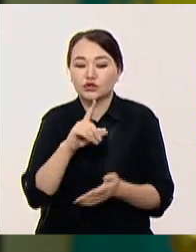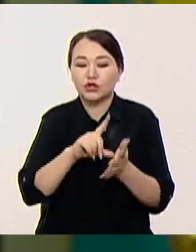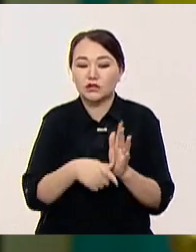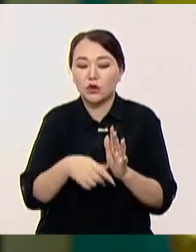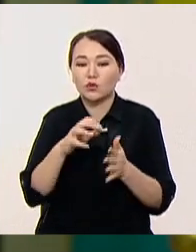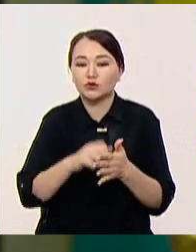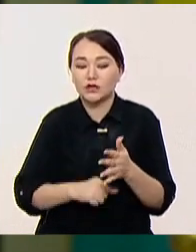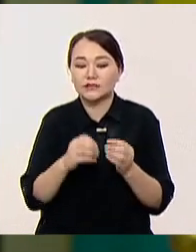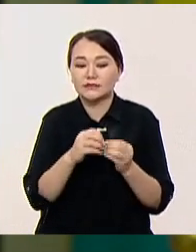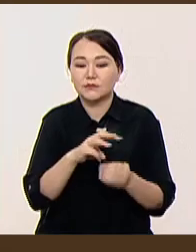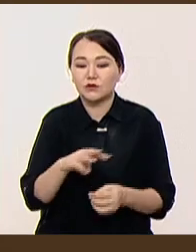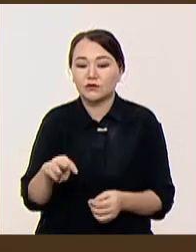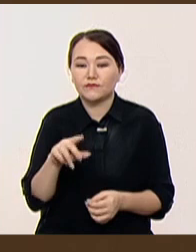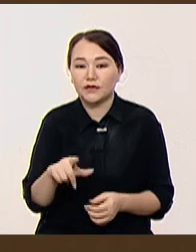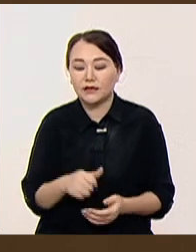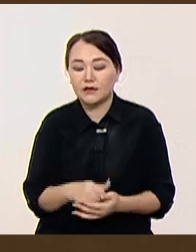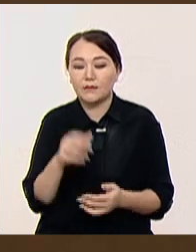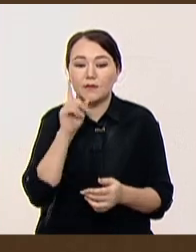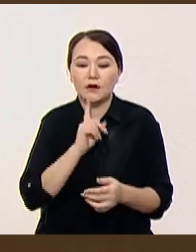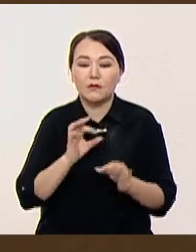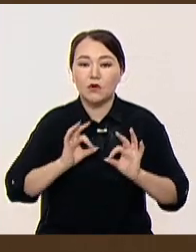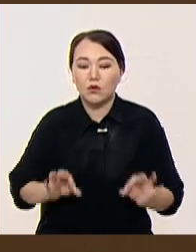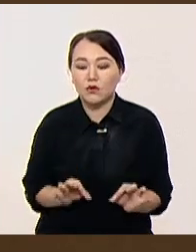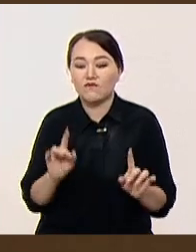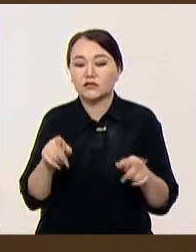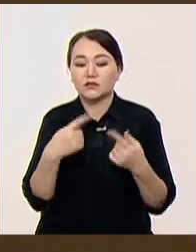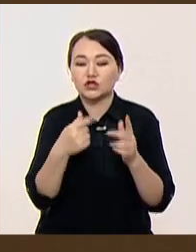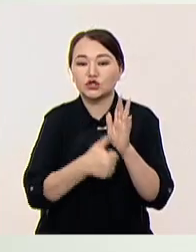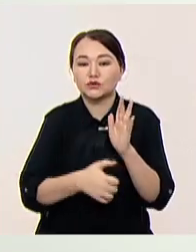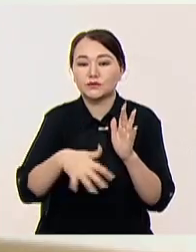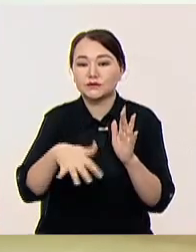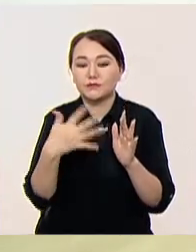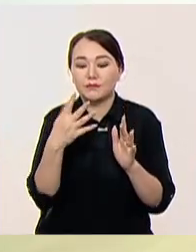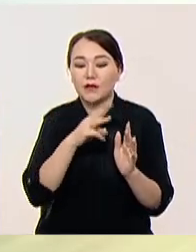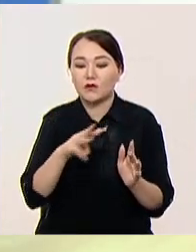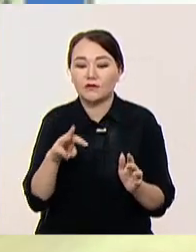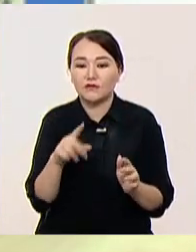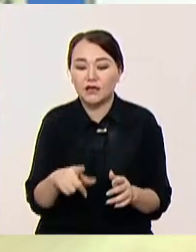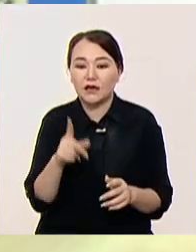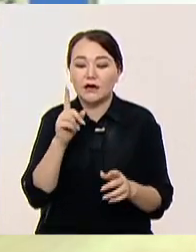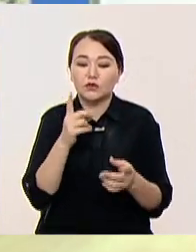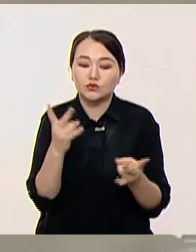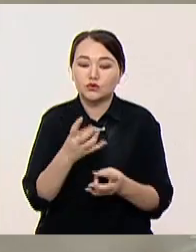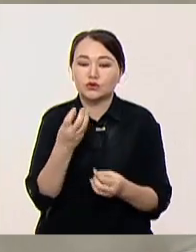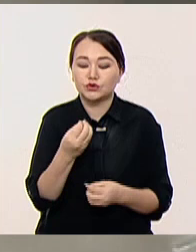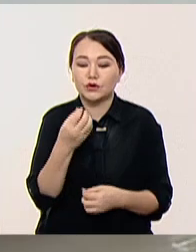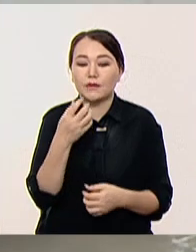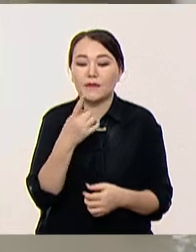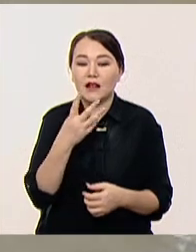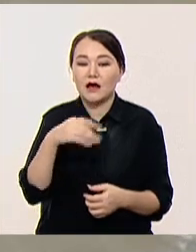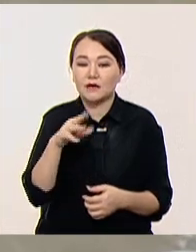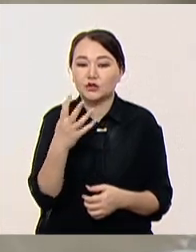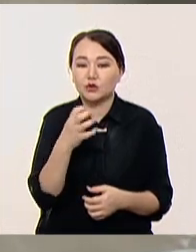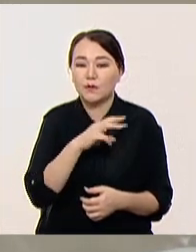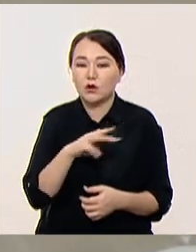удержал 10 миллионов тенге. Пока что прокуратурой восстановлено 650 миллионов тенге. Предстоит вернуть еще 500 миллионов. Как